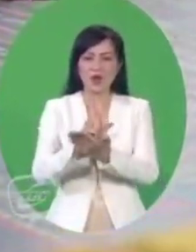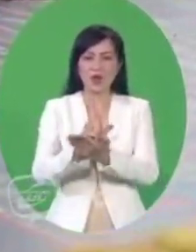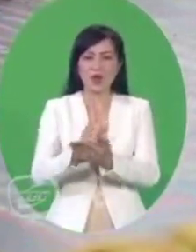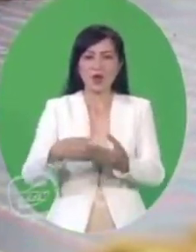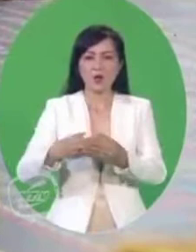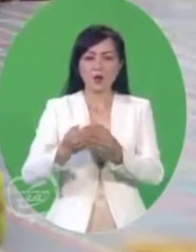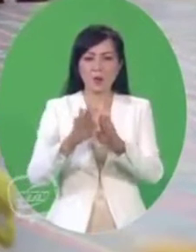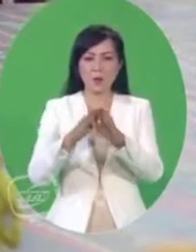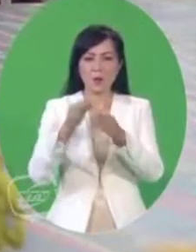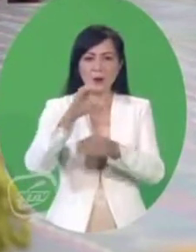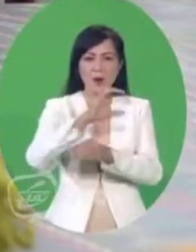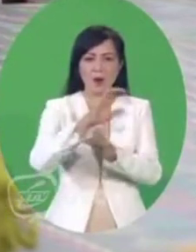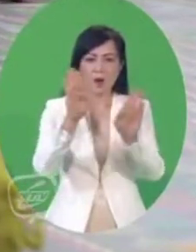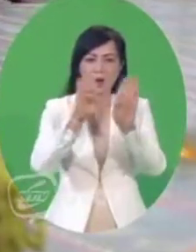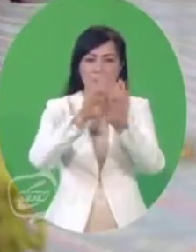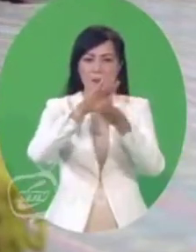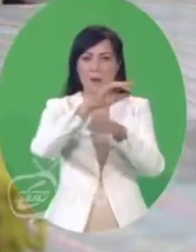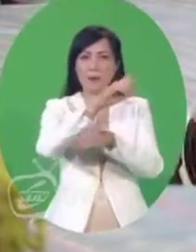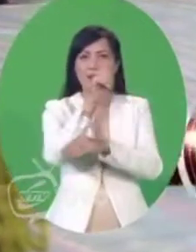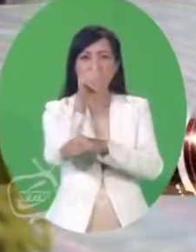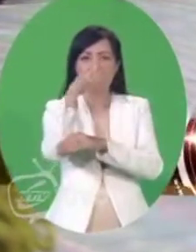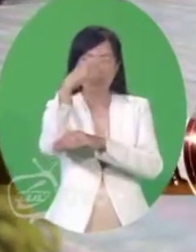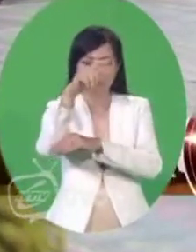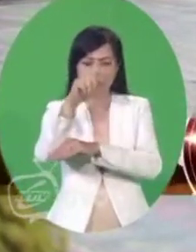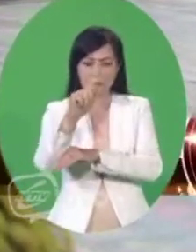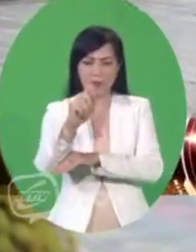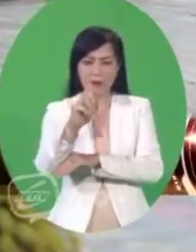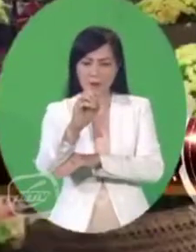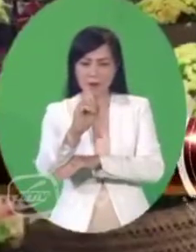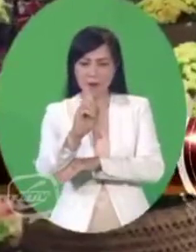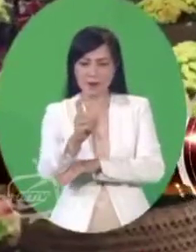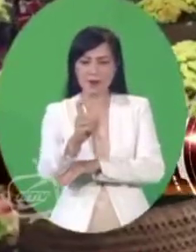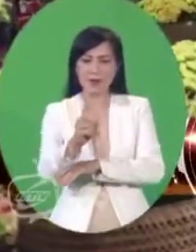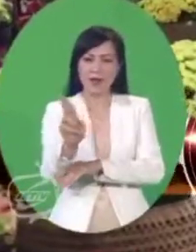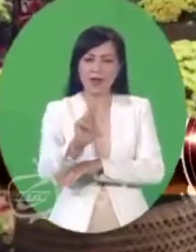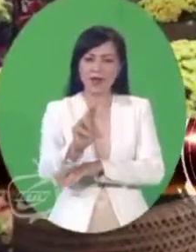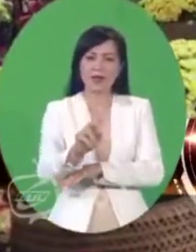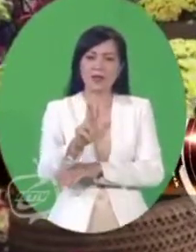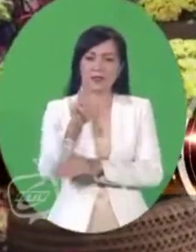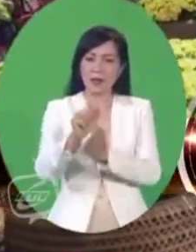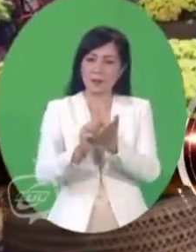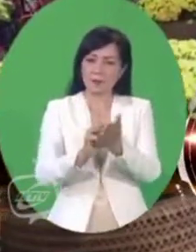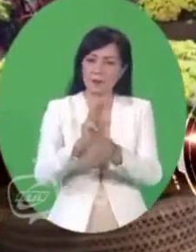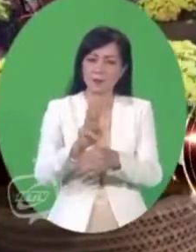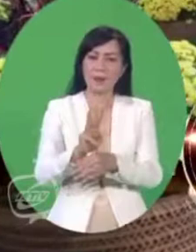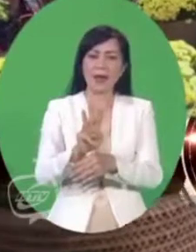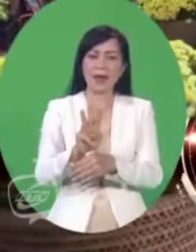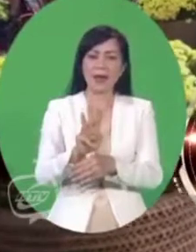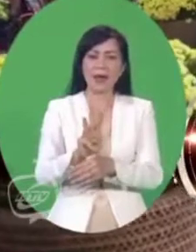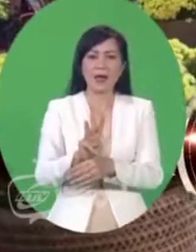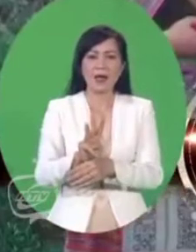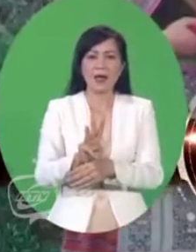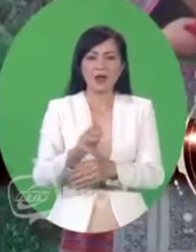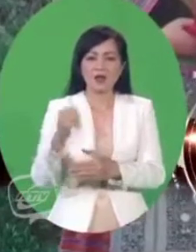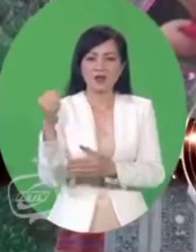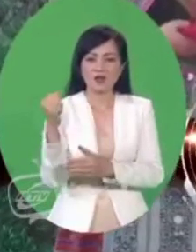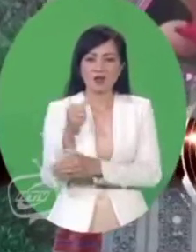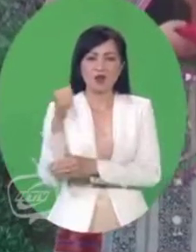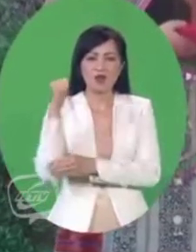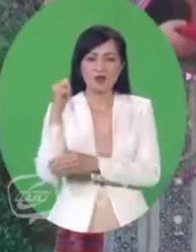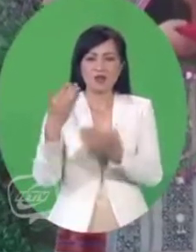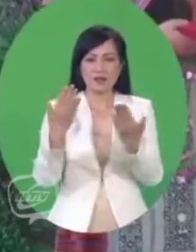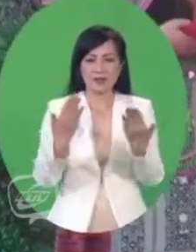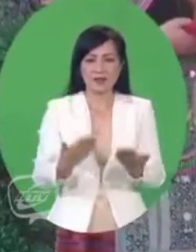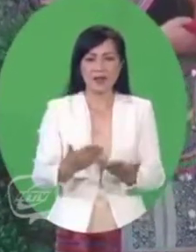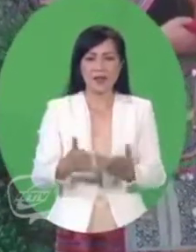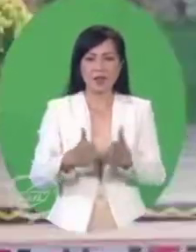mở cổng trời Fansipan 2019 kéo dài đến hết 8 tháng 3, tức ngày 3 tháng 2 âm lịch, có quy mô lớn nhất từ trước đến nay